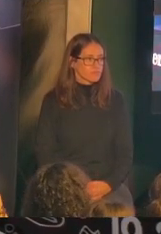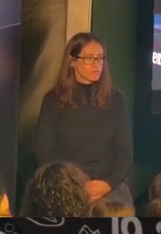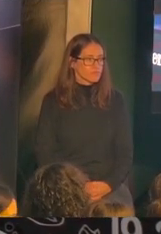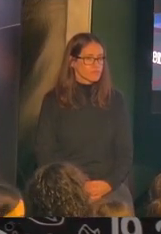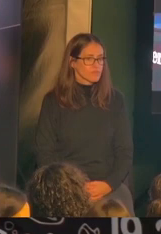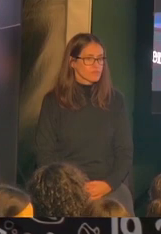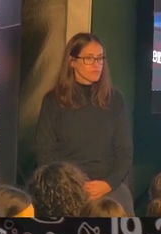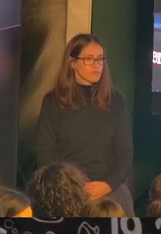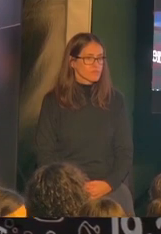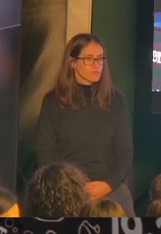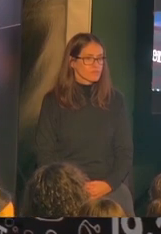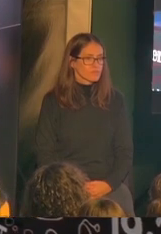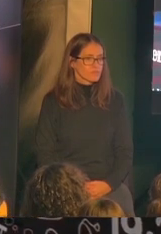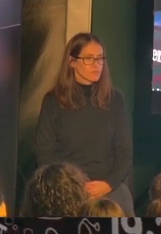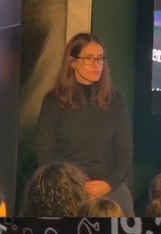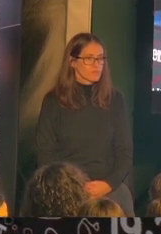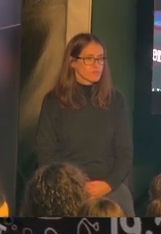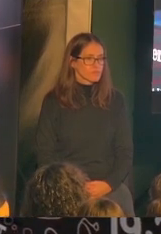Tisores.